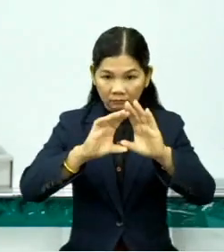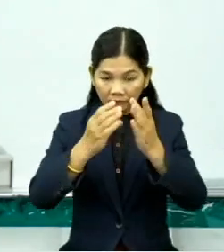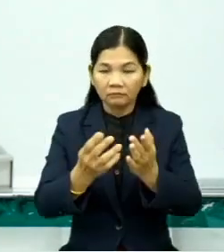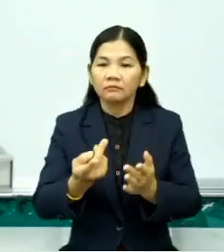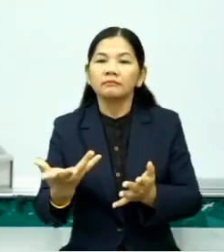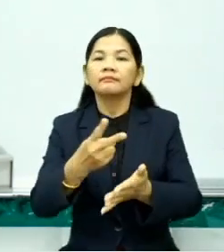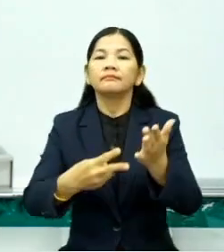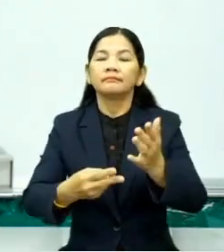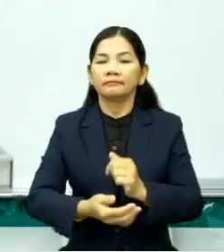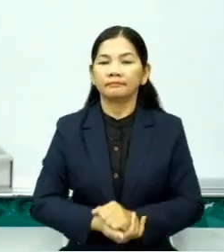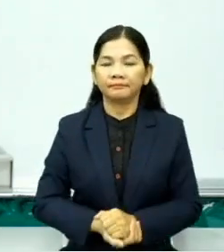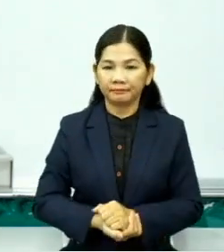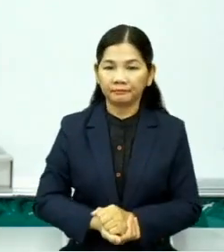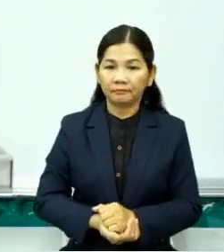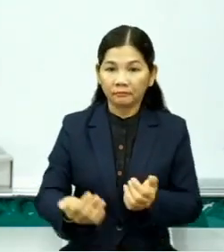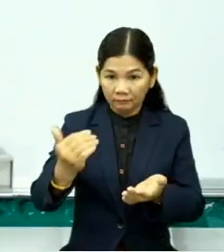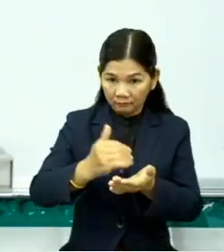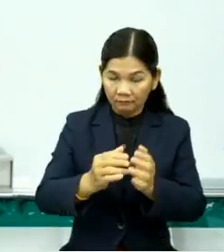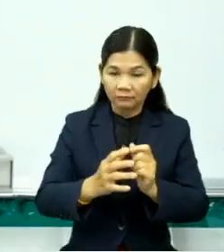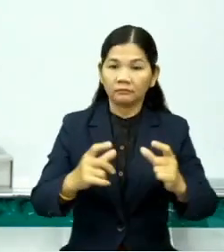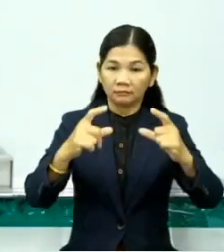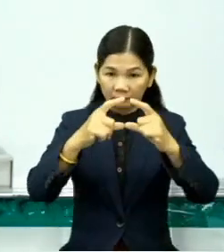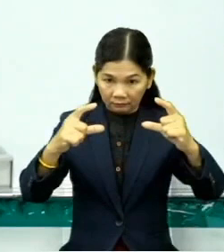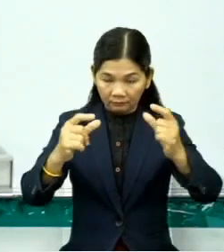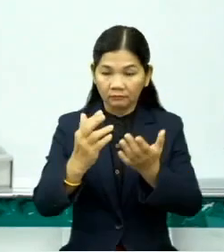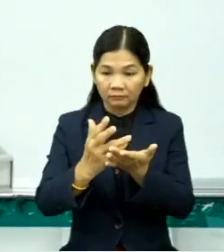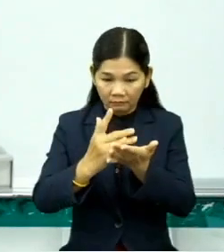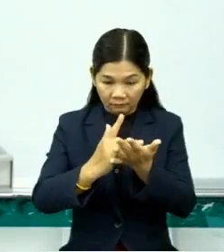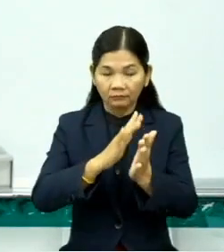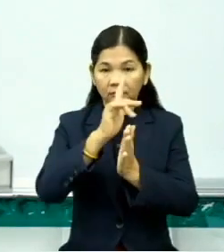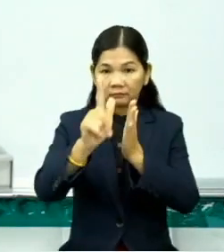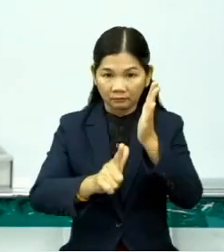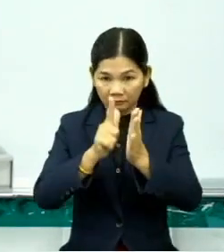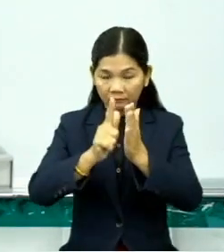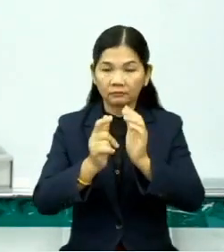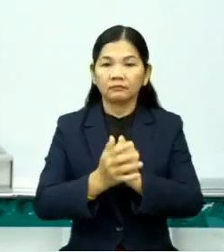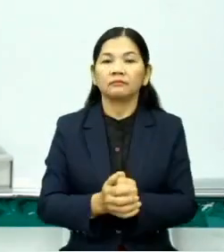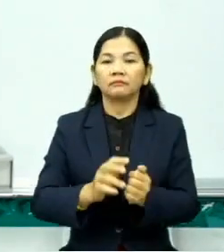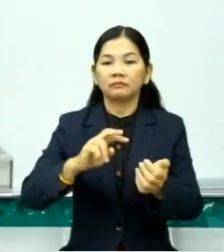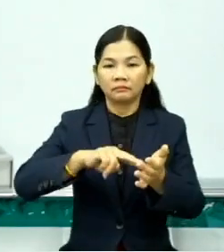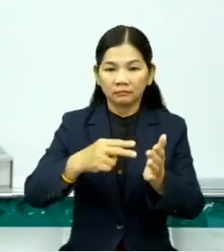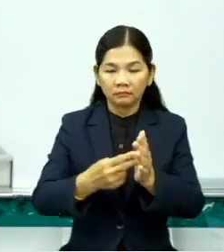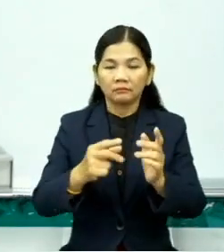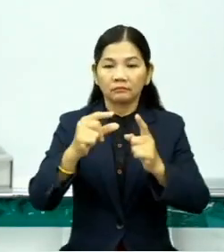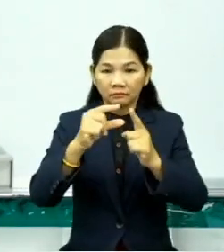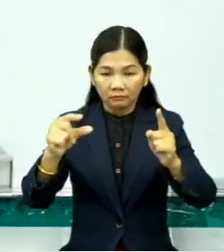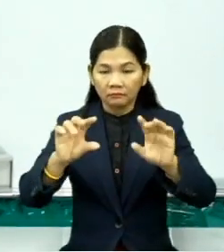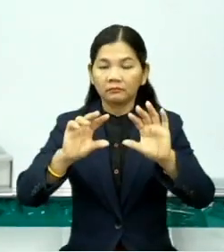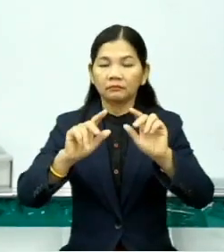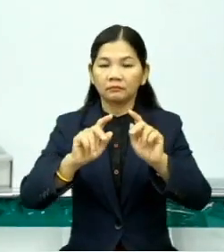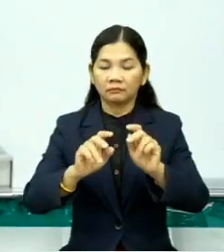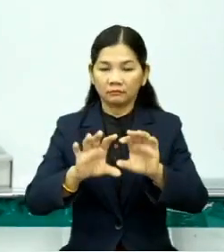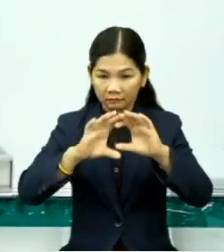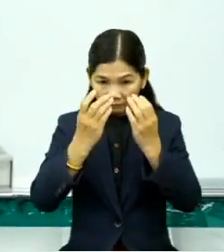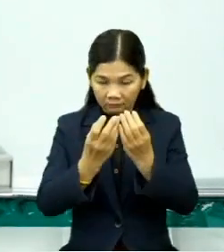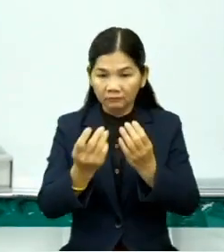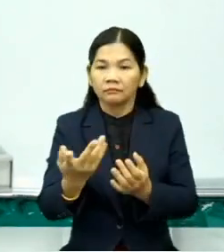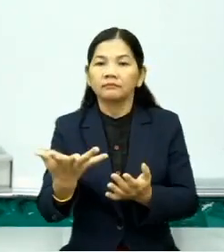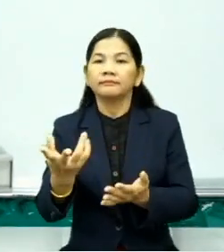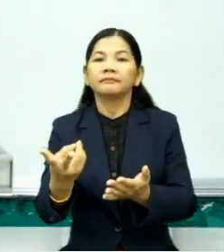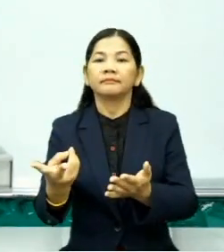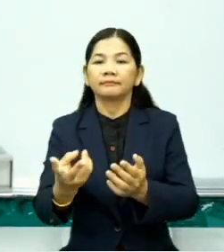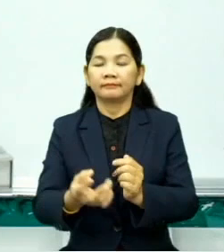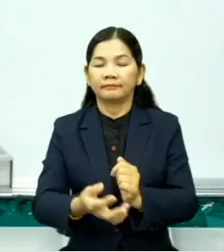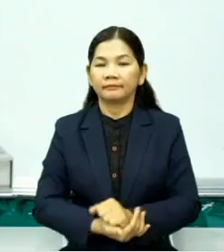ចម្ដងទៀតចាតើពាក្យអត្តសញ្ញាជាតិថ្នាក់ពាក្យជាអ្វីហើយមានន័យ